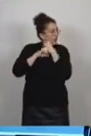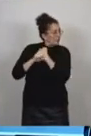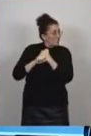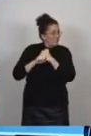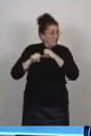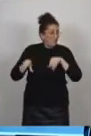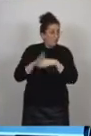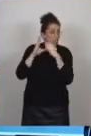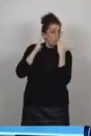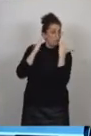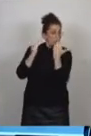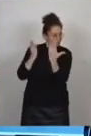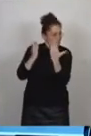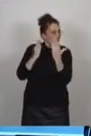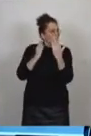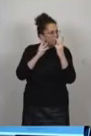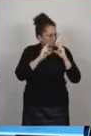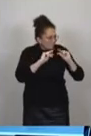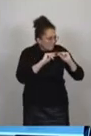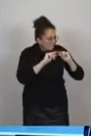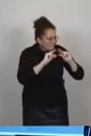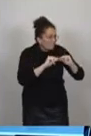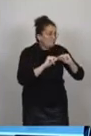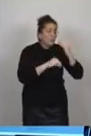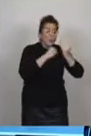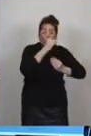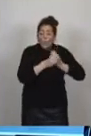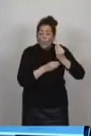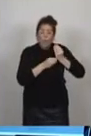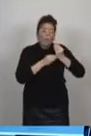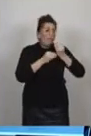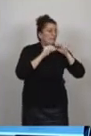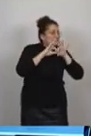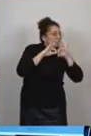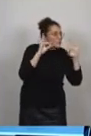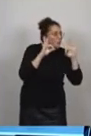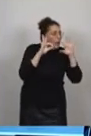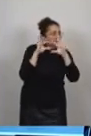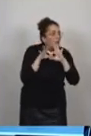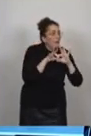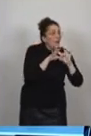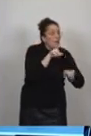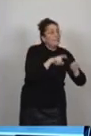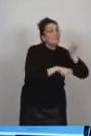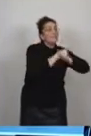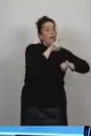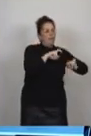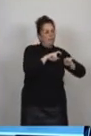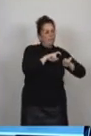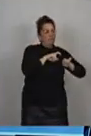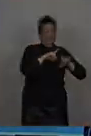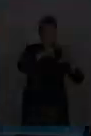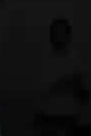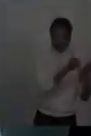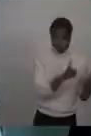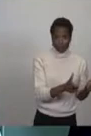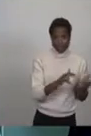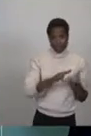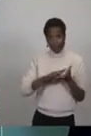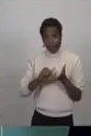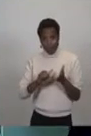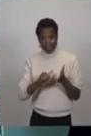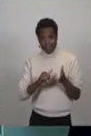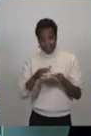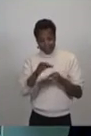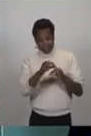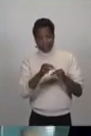évoquiez, mais aussi un certain nombre, effectivement, d'histoires en lien avec les plaques qui existent déjà et qui seront apposées dans chacune des rues. Ainsi, par